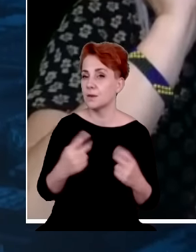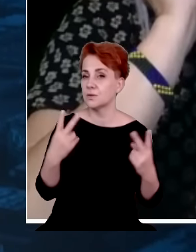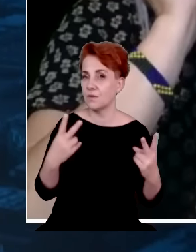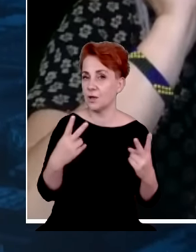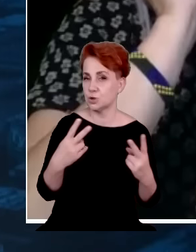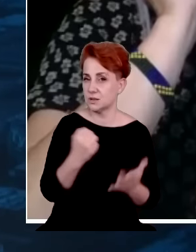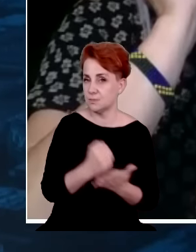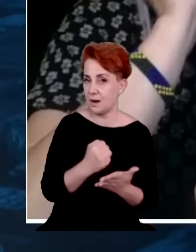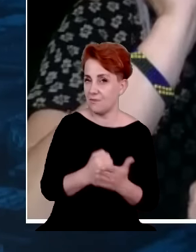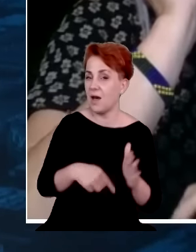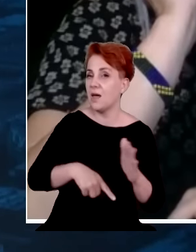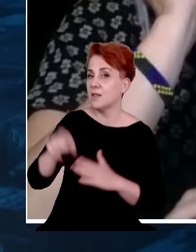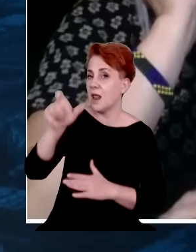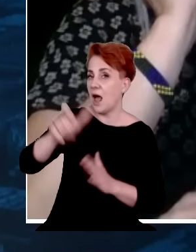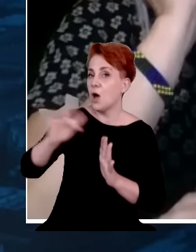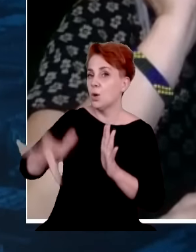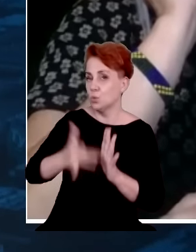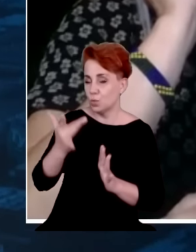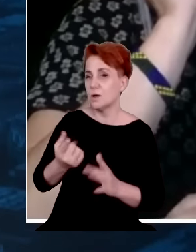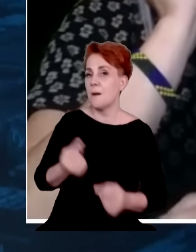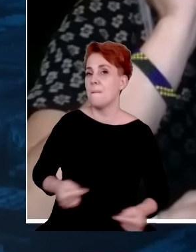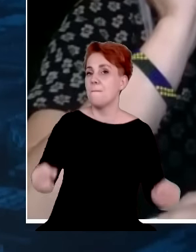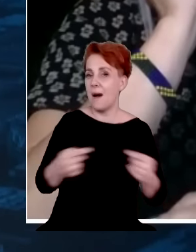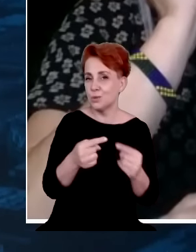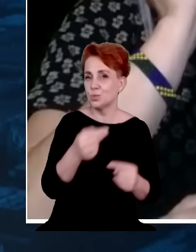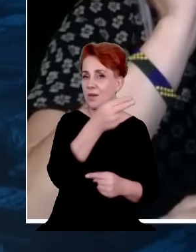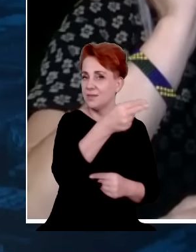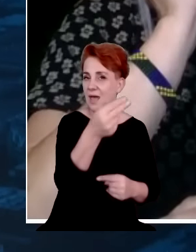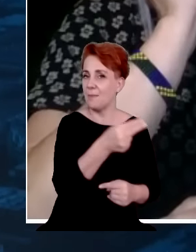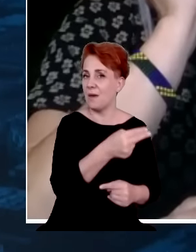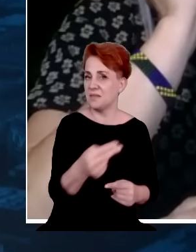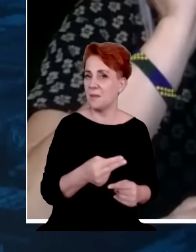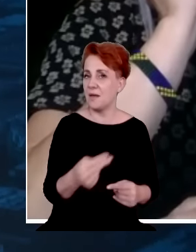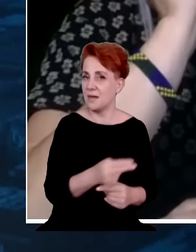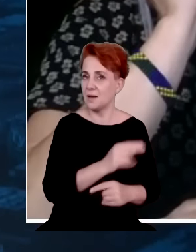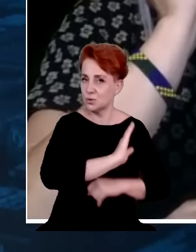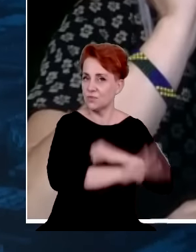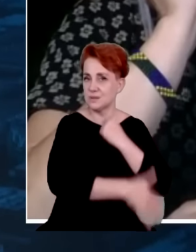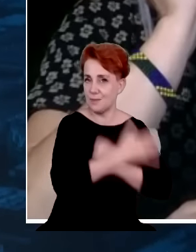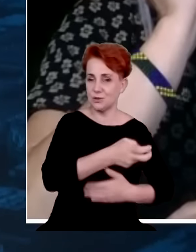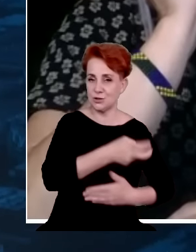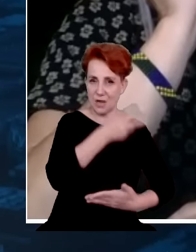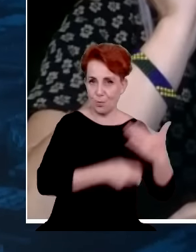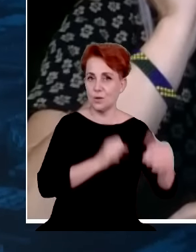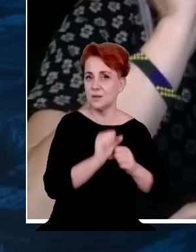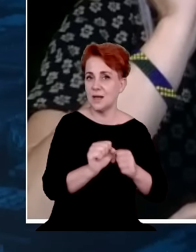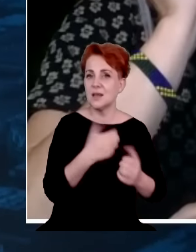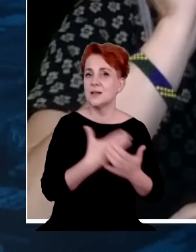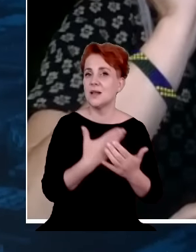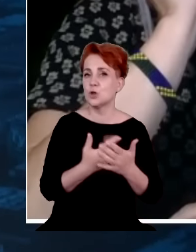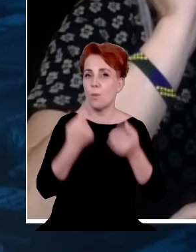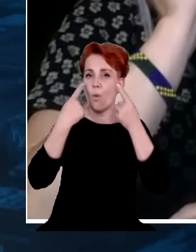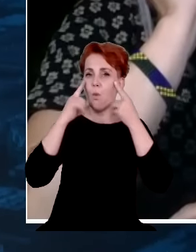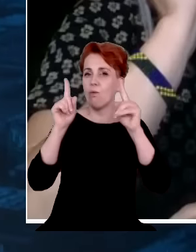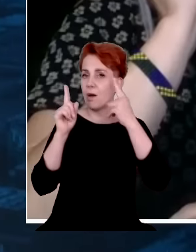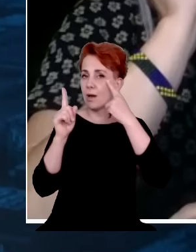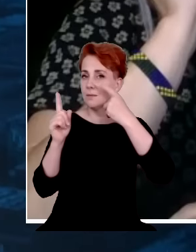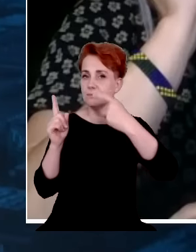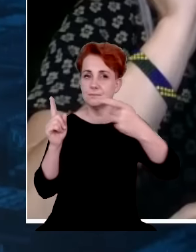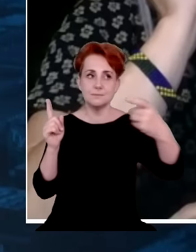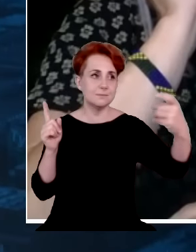się podat Pro aborcyjnych bo to odciąga kompletnie uwagę od